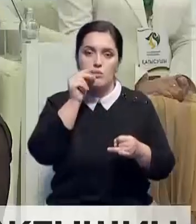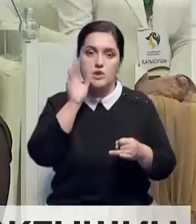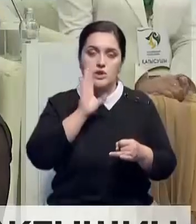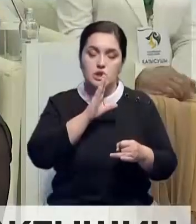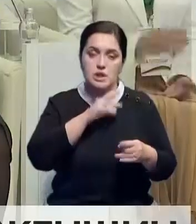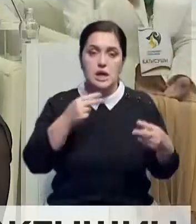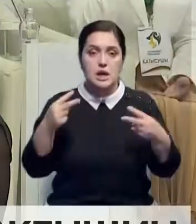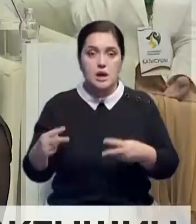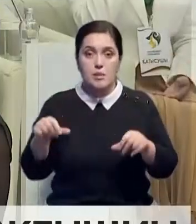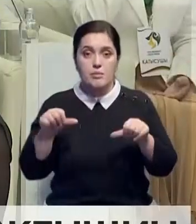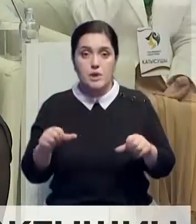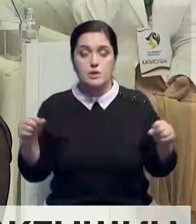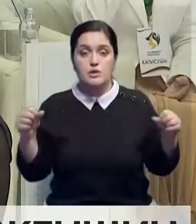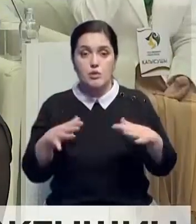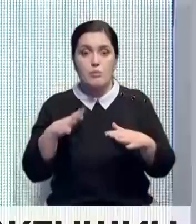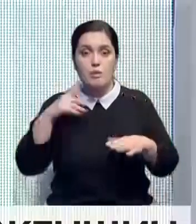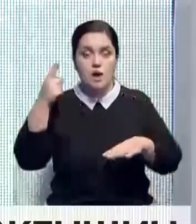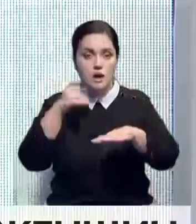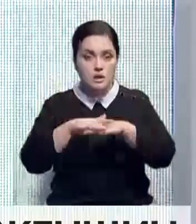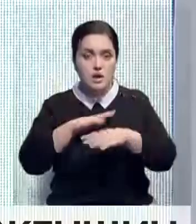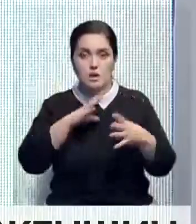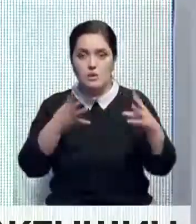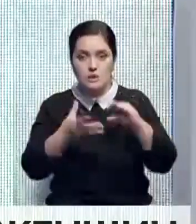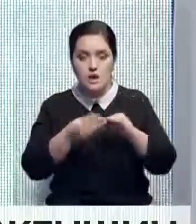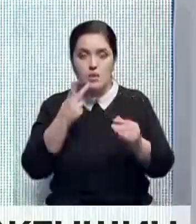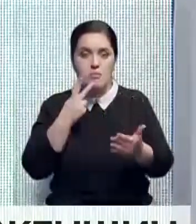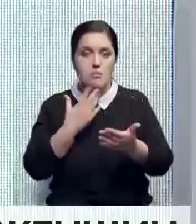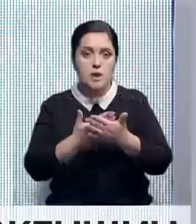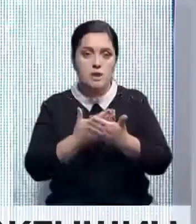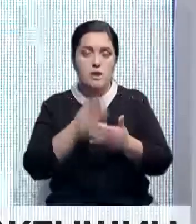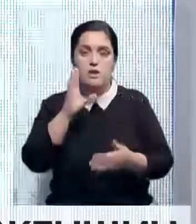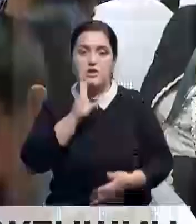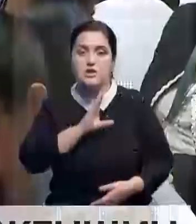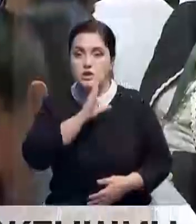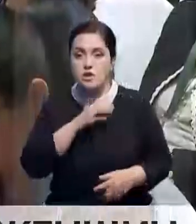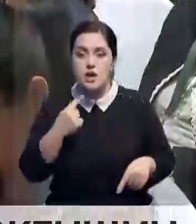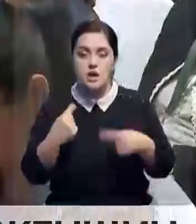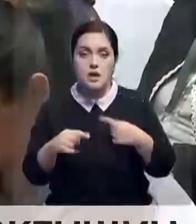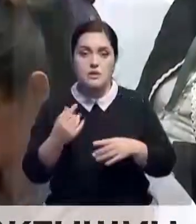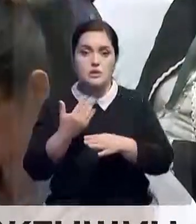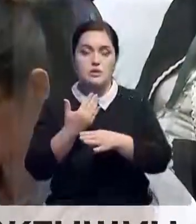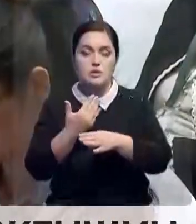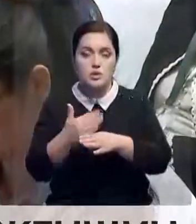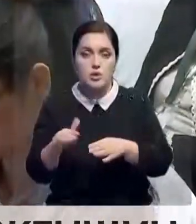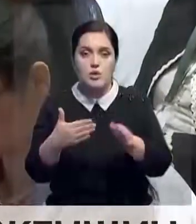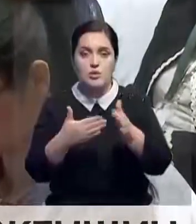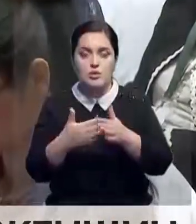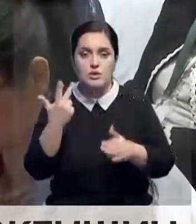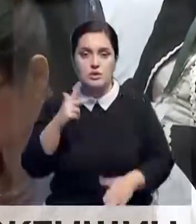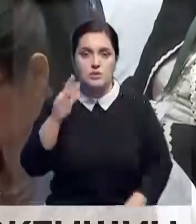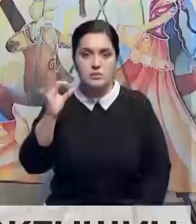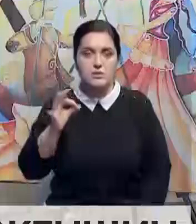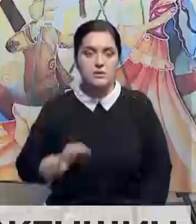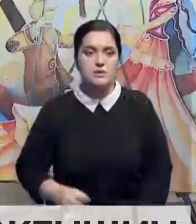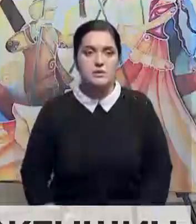равенства. Организаторы слета провели анализ. Результаты показали, доля женщин в разных структурах не доходит и до